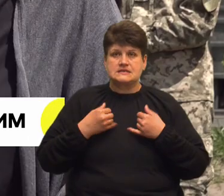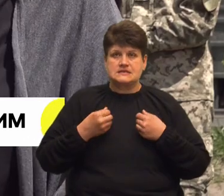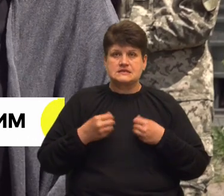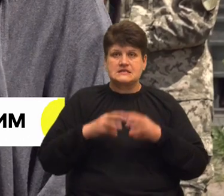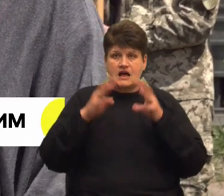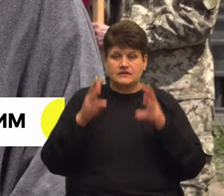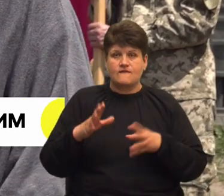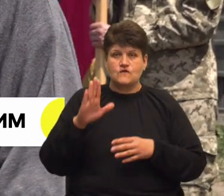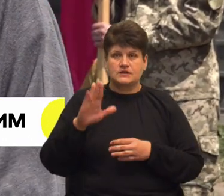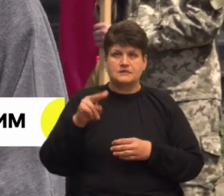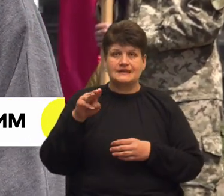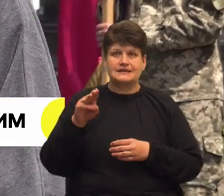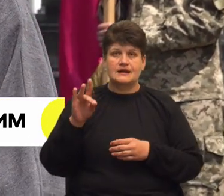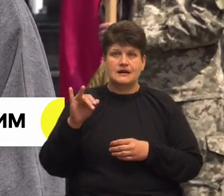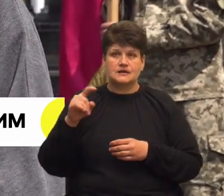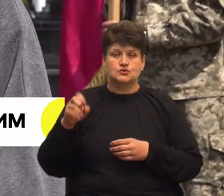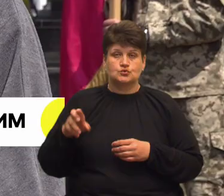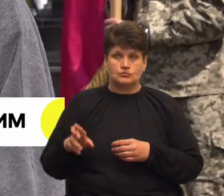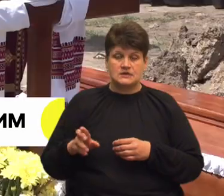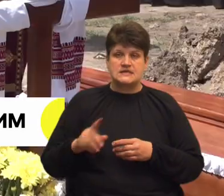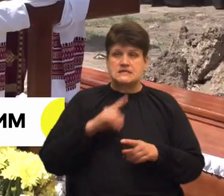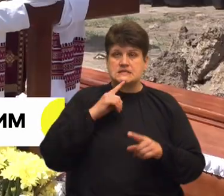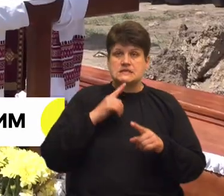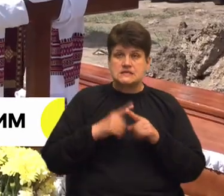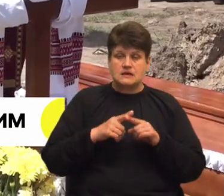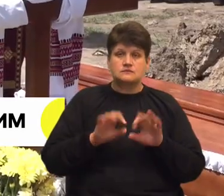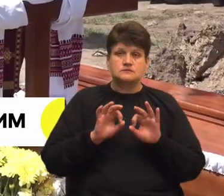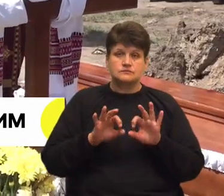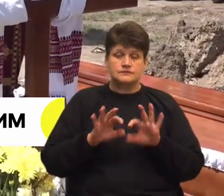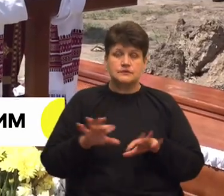тризуб Сандра захарківа Лілія розповіла